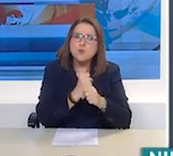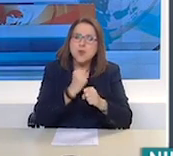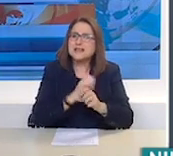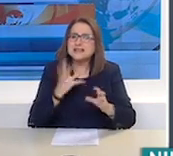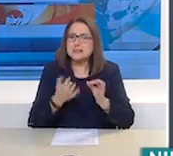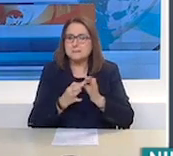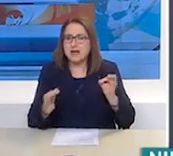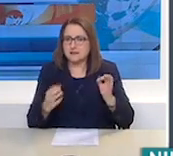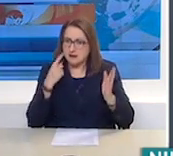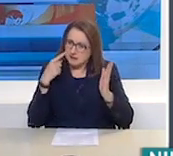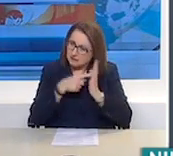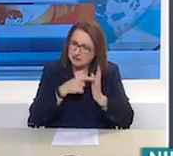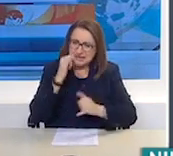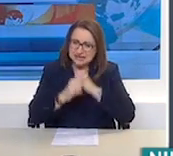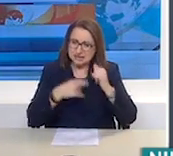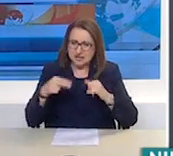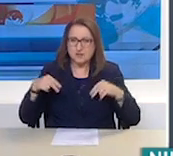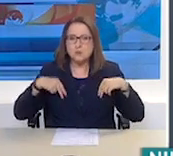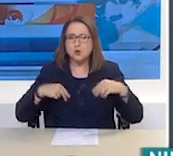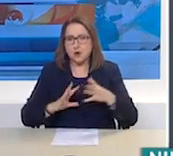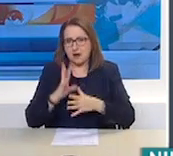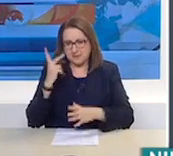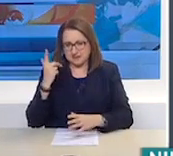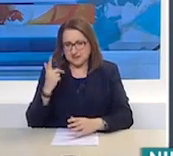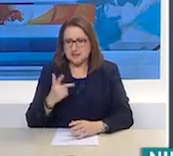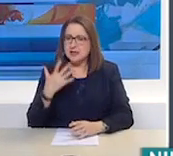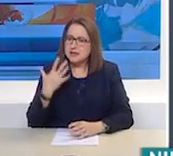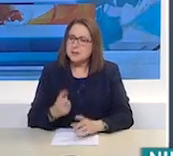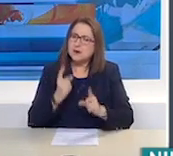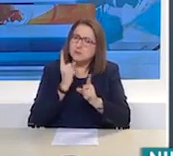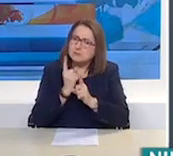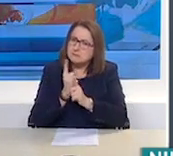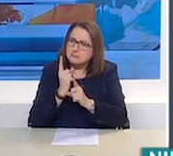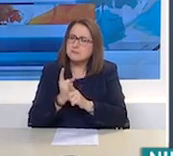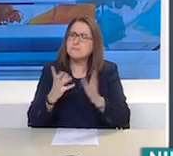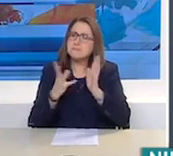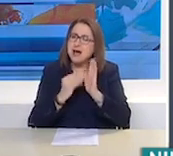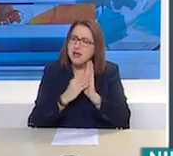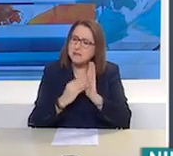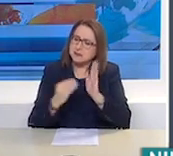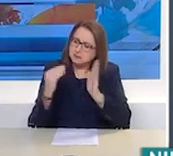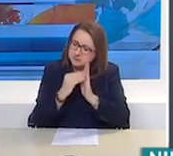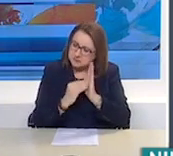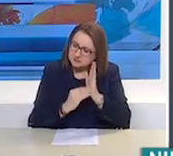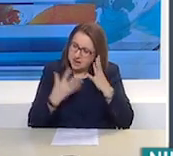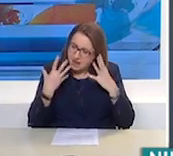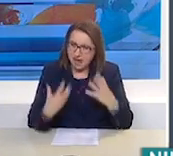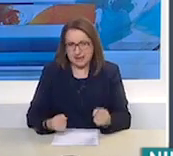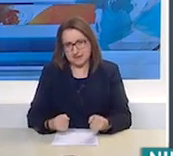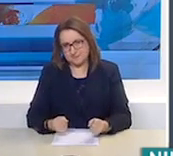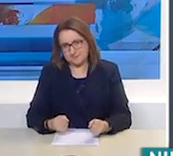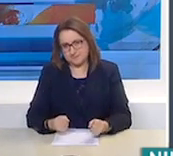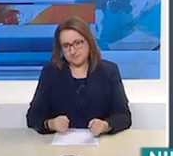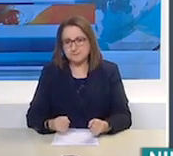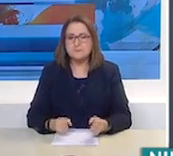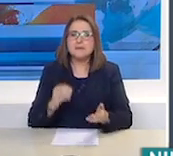αναλύονται και εξειδικεύονται όλοι οι κανόνες λειτουργίας και παραδείγματα εφαρμογής αυτών. Τέλος, αξίζει να σημειωθεί